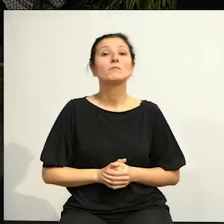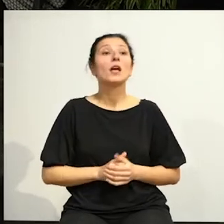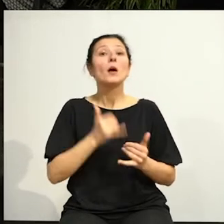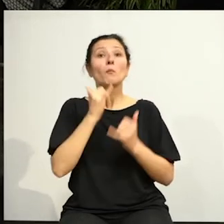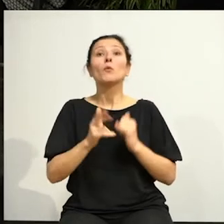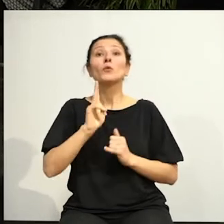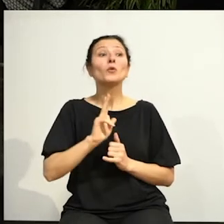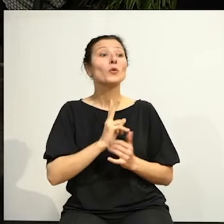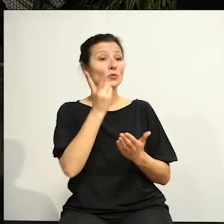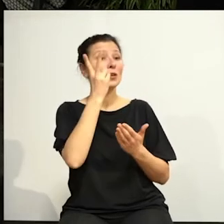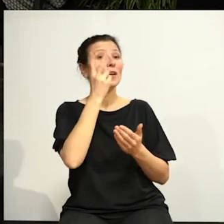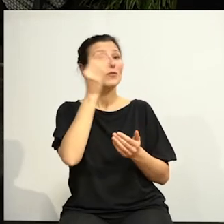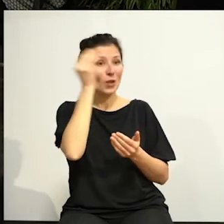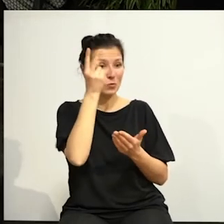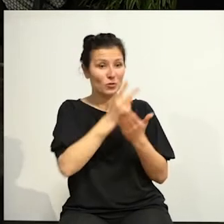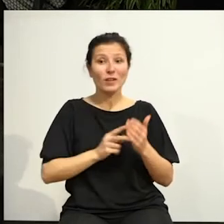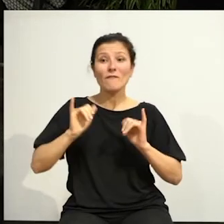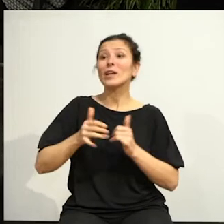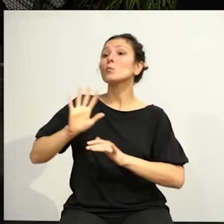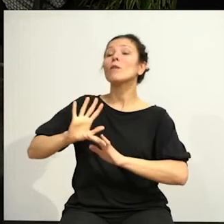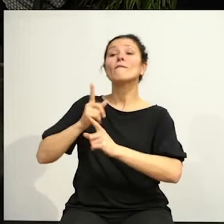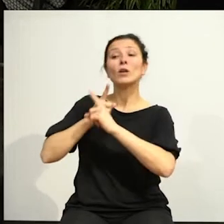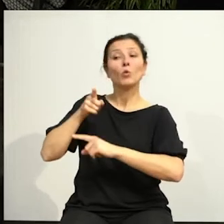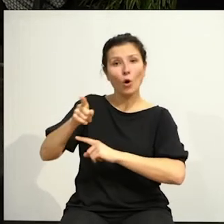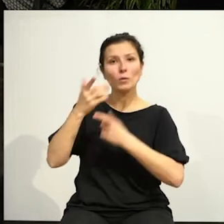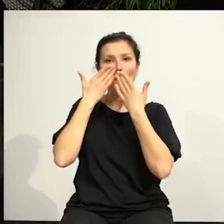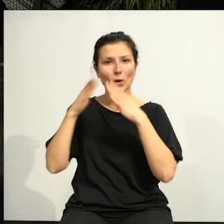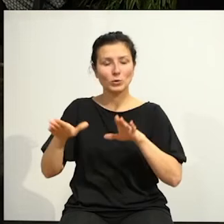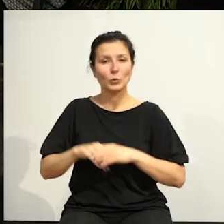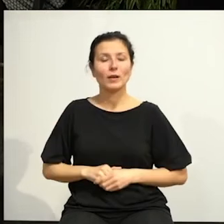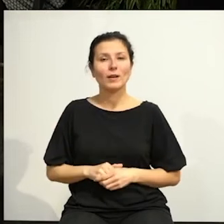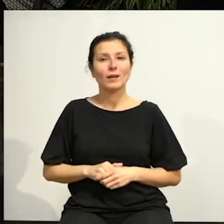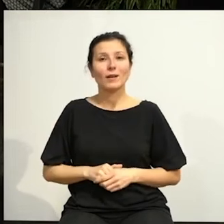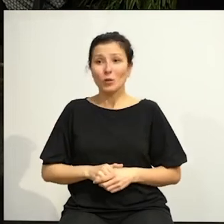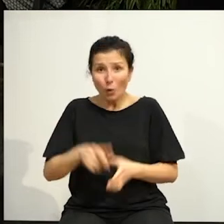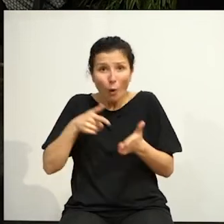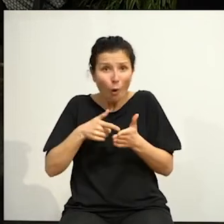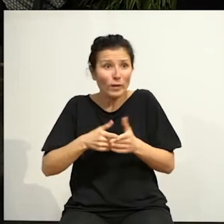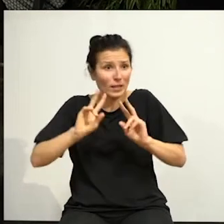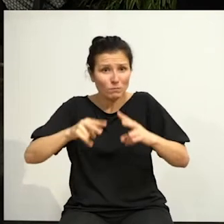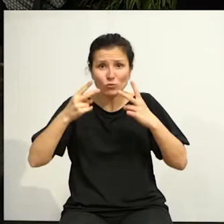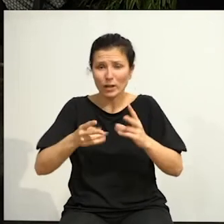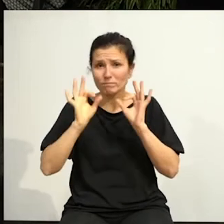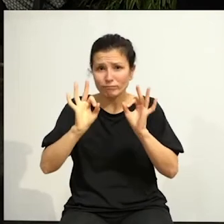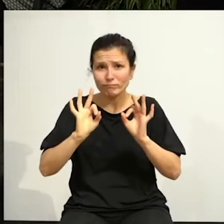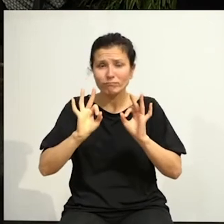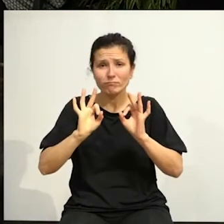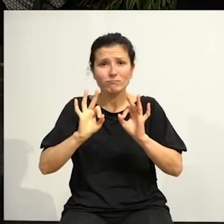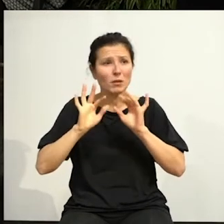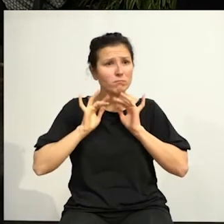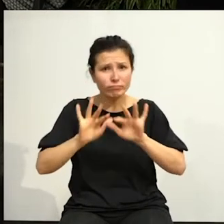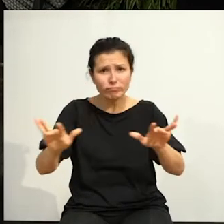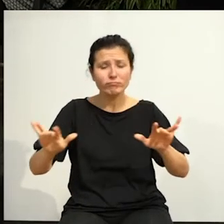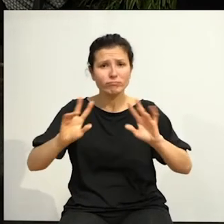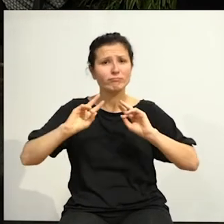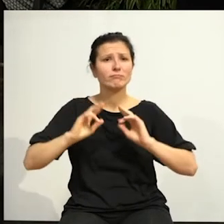czytać, jak on to zaprezentował, no to ona się okazuje komunikatywna, a nawet nośna niesłychanie.